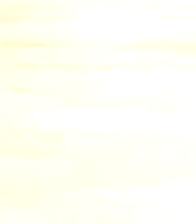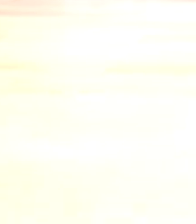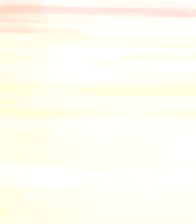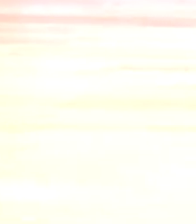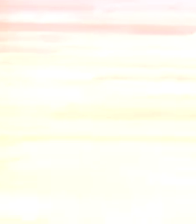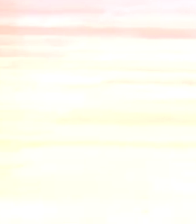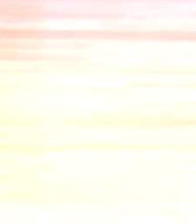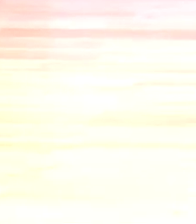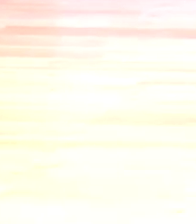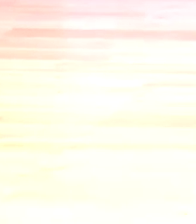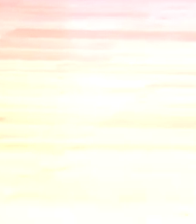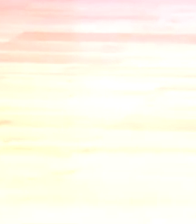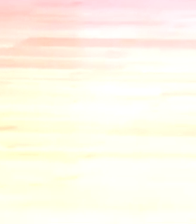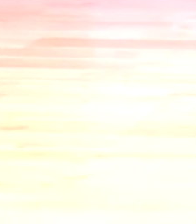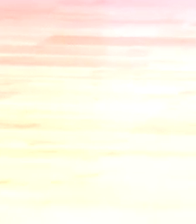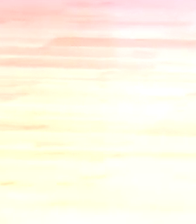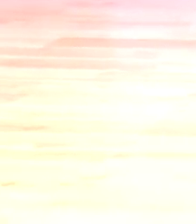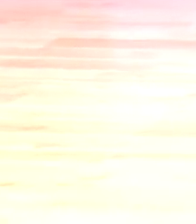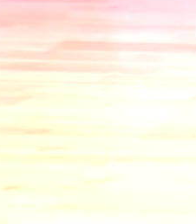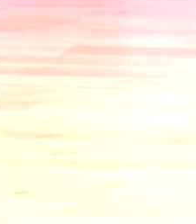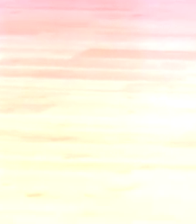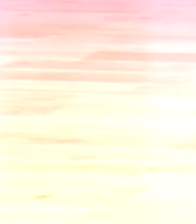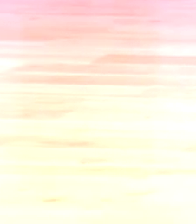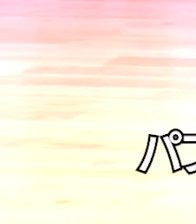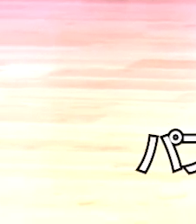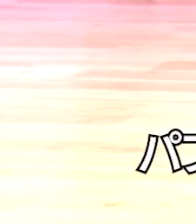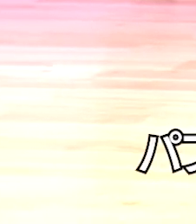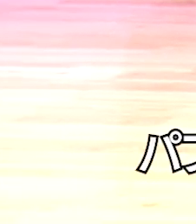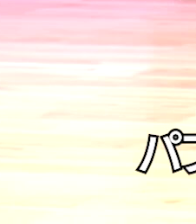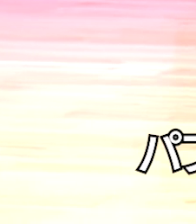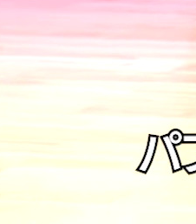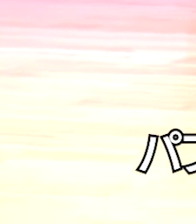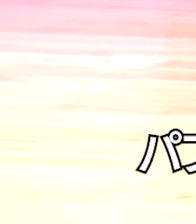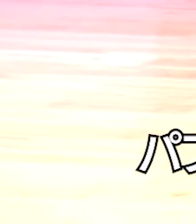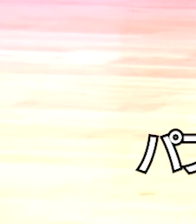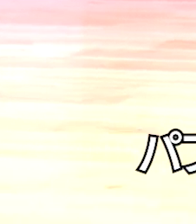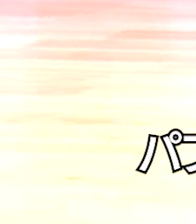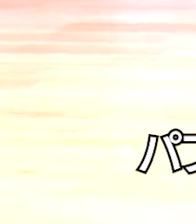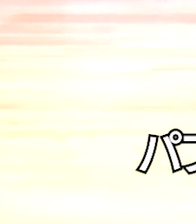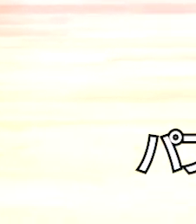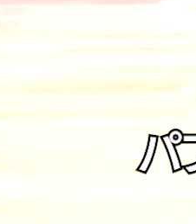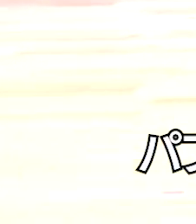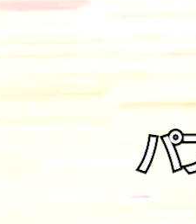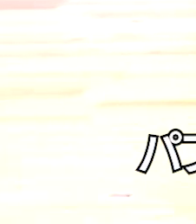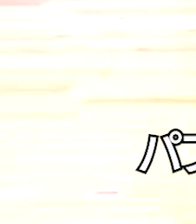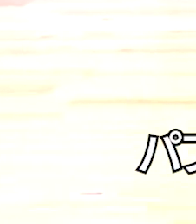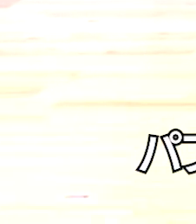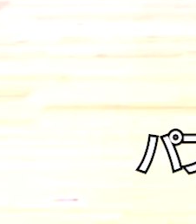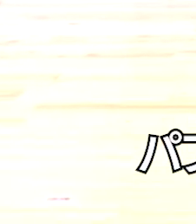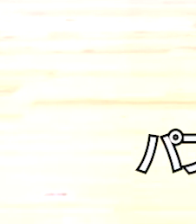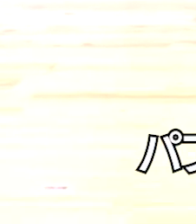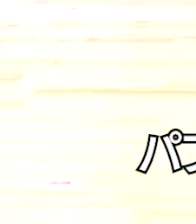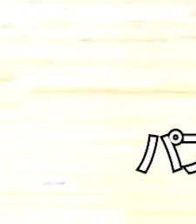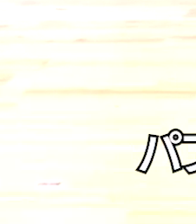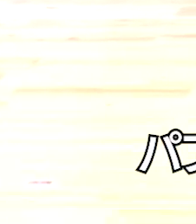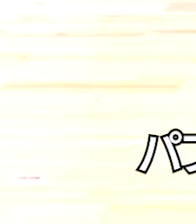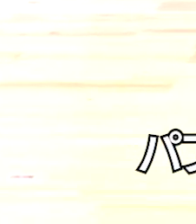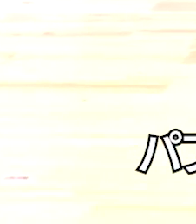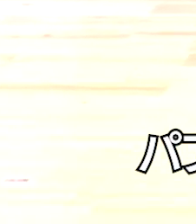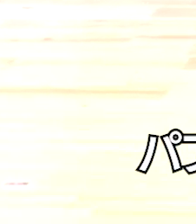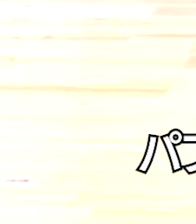そのはずです高齢者のパフォーマンスの夫婦が振り返ってみているんでの